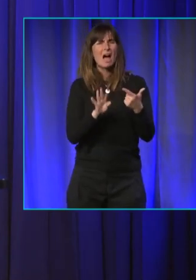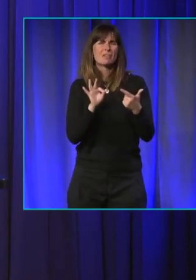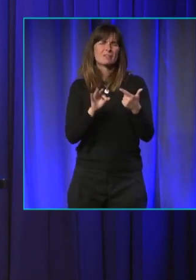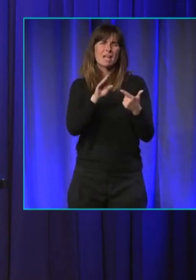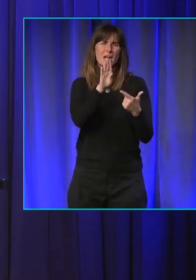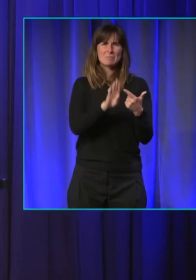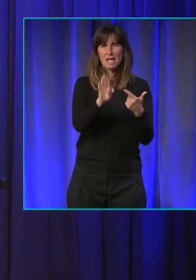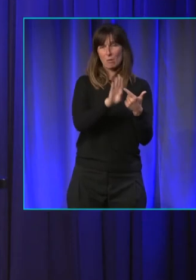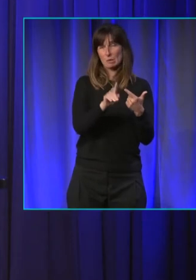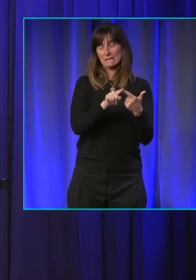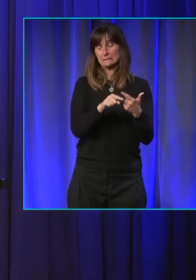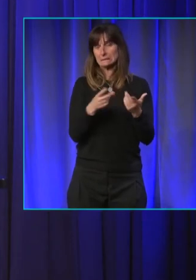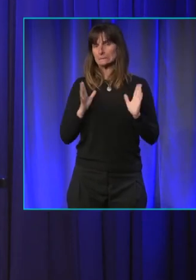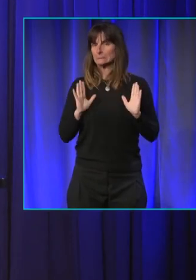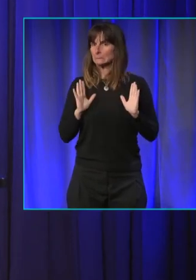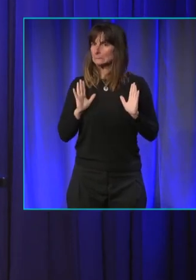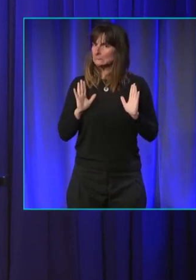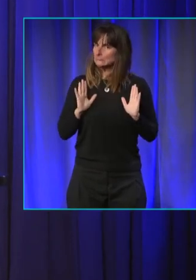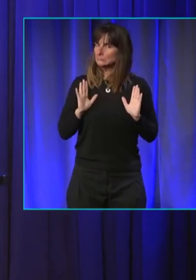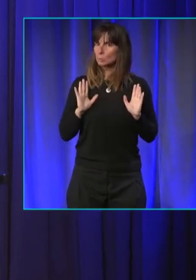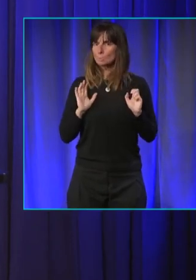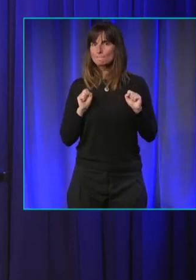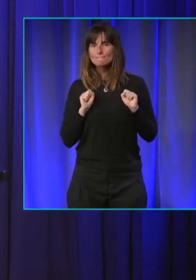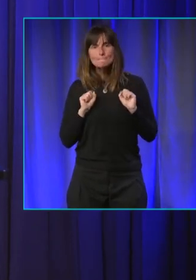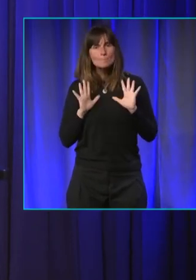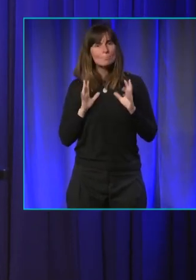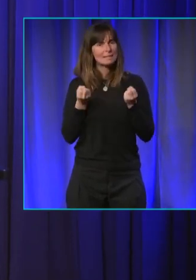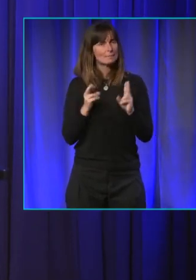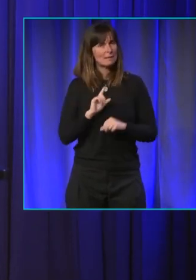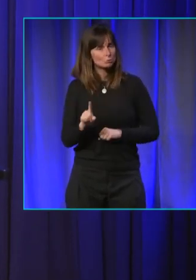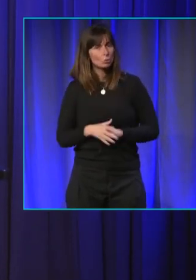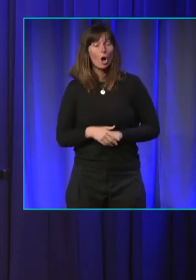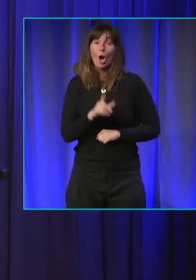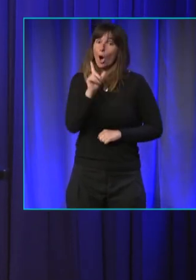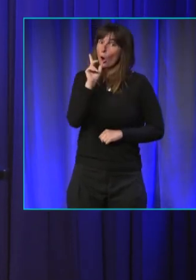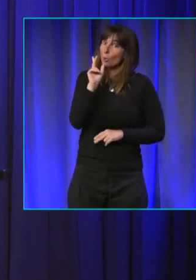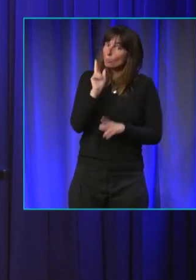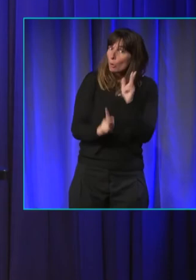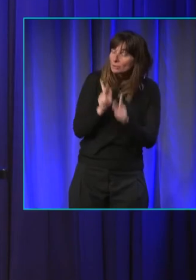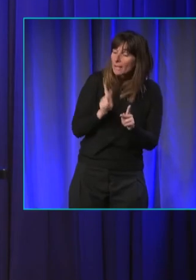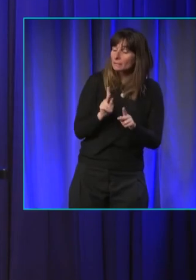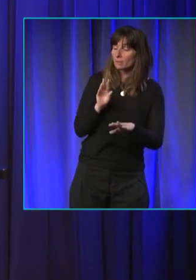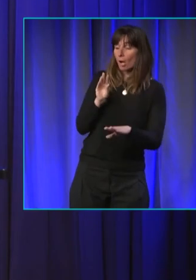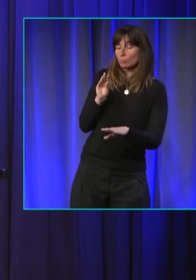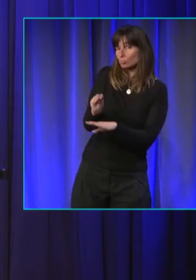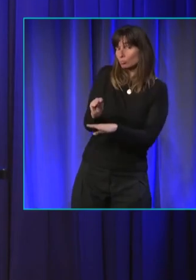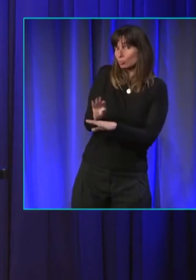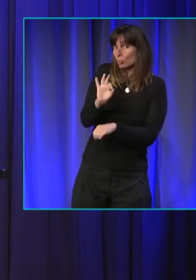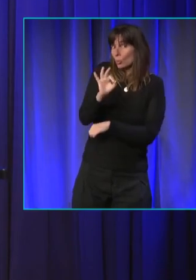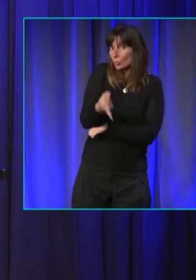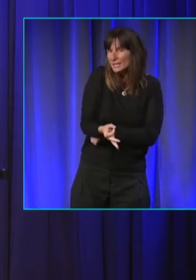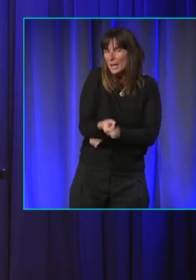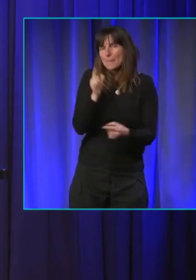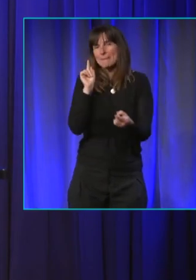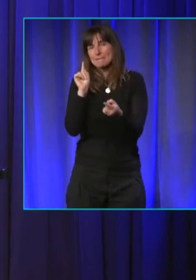je suis un peu sceptique. Très sceptique parce que voilà, il y a dans le sang, ça peut agir, mais au niveau musculaire, j'en suis moins convaincu.